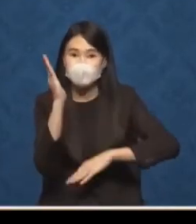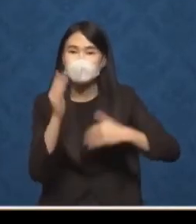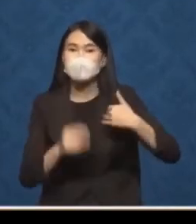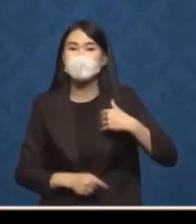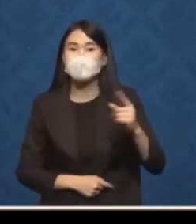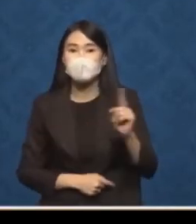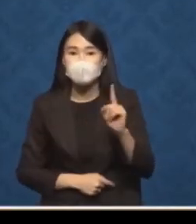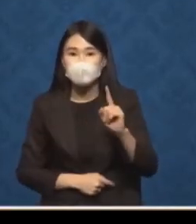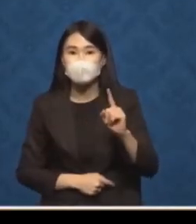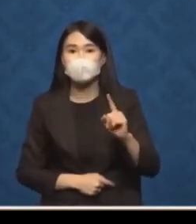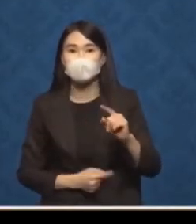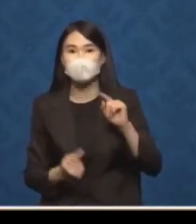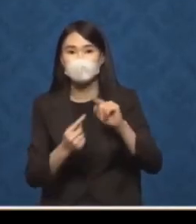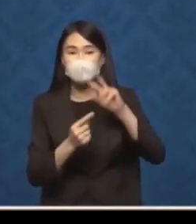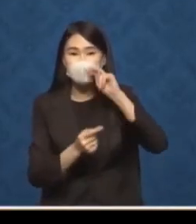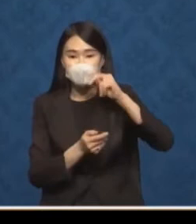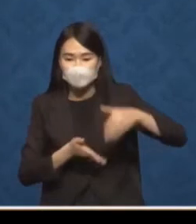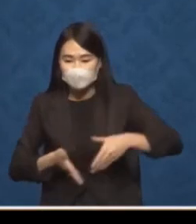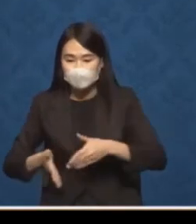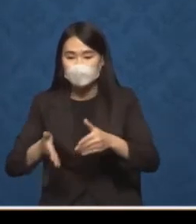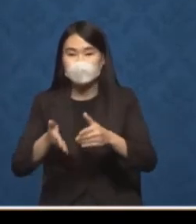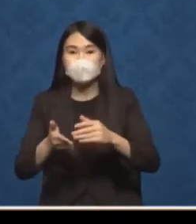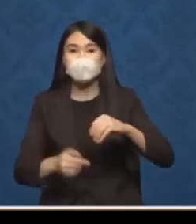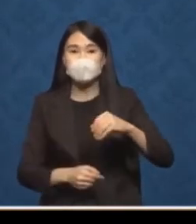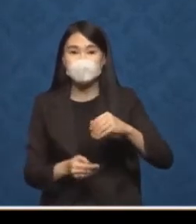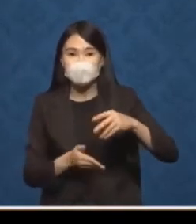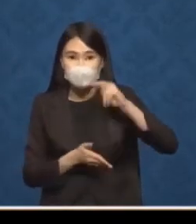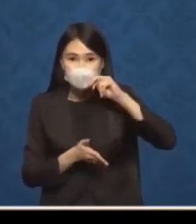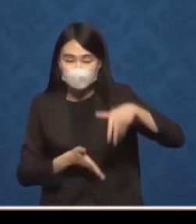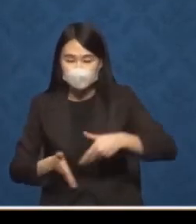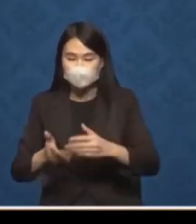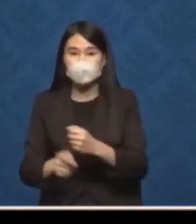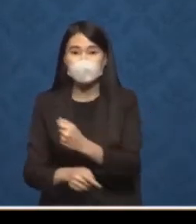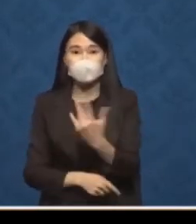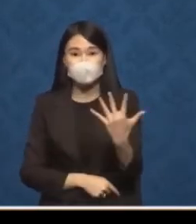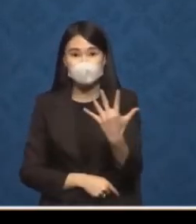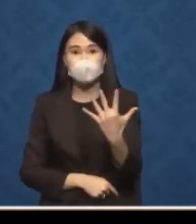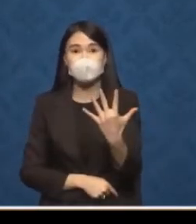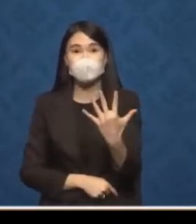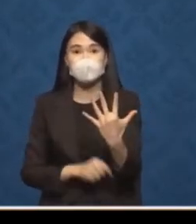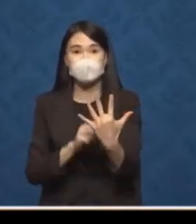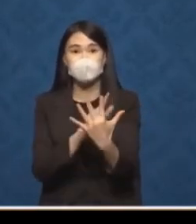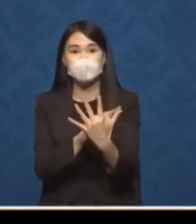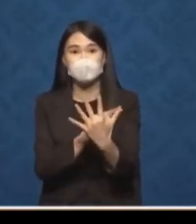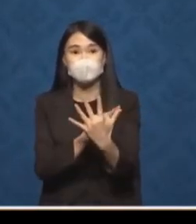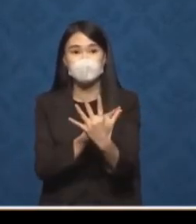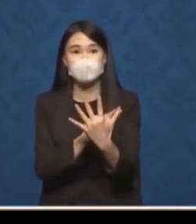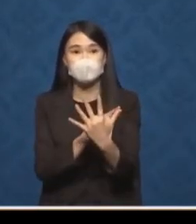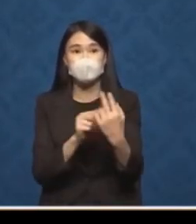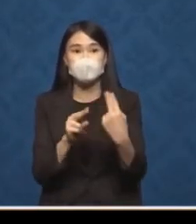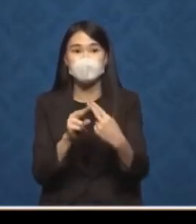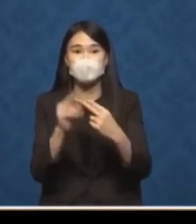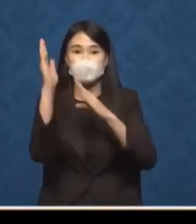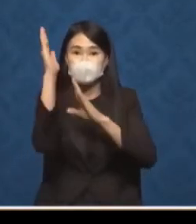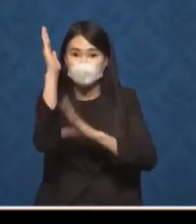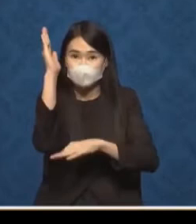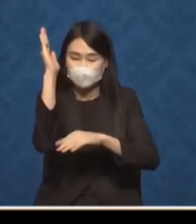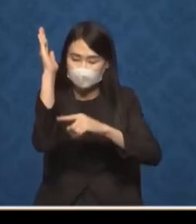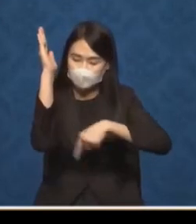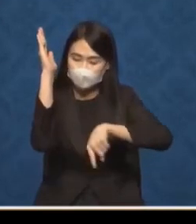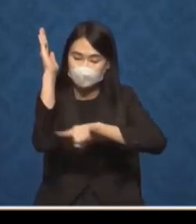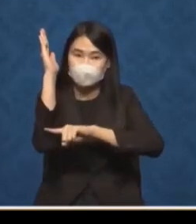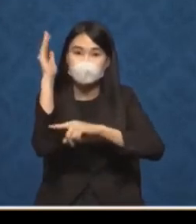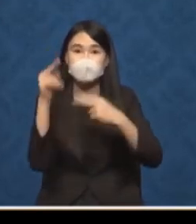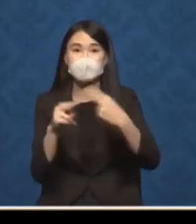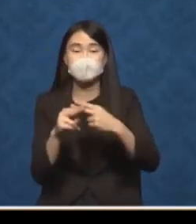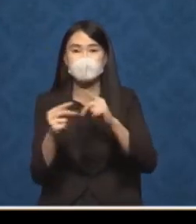ประกอบด้วยลุ่มน้ำหลัก5ลุ่มน้ำด้วยกันนะครับก็คือลุ่มน้ำภาคใต้ฝั่งตะวันออกก็คือ